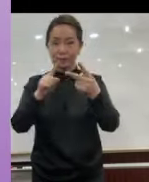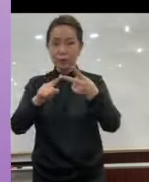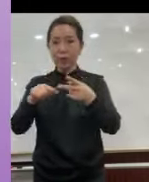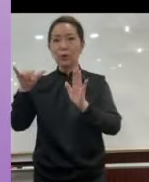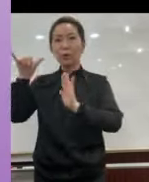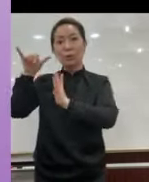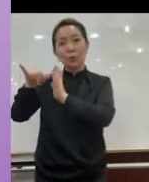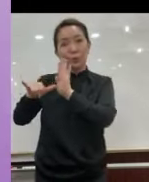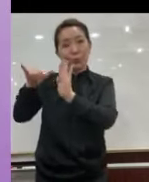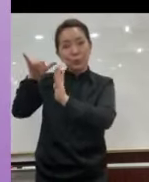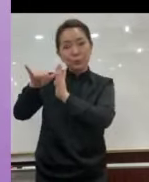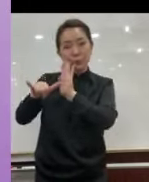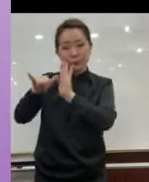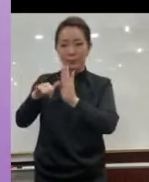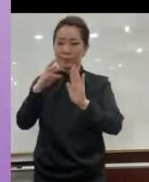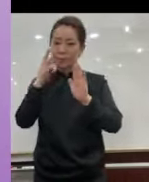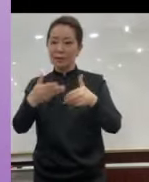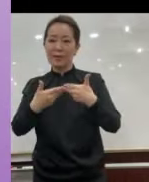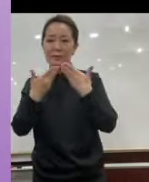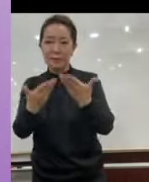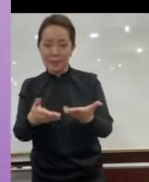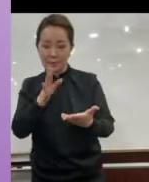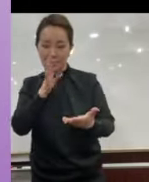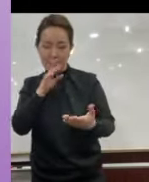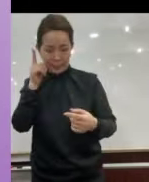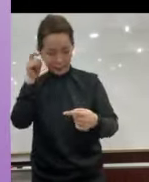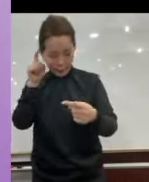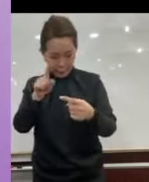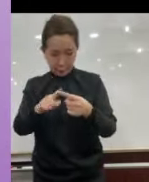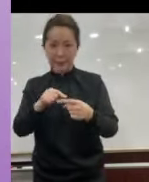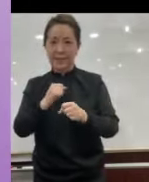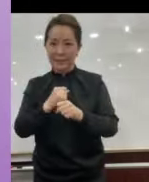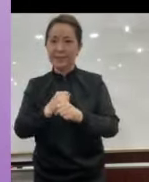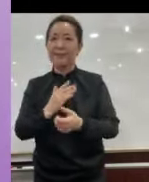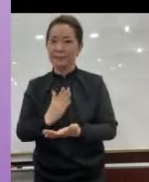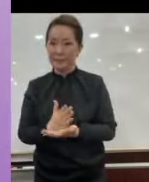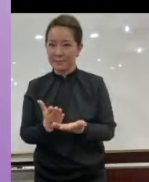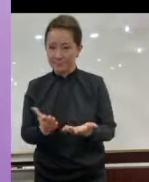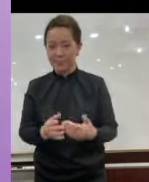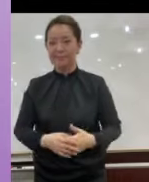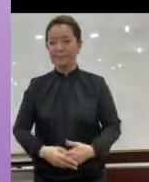нийтэд энэ мэдээллийг түгээе гэж зорж байна.